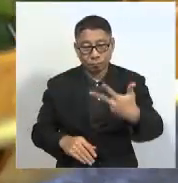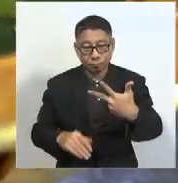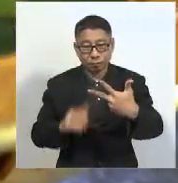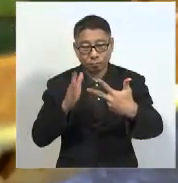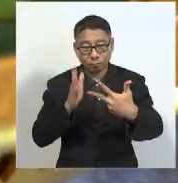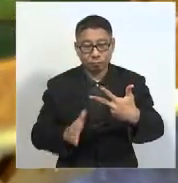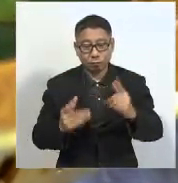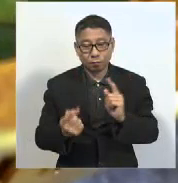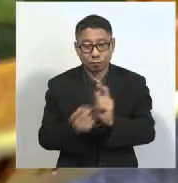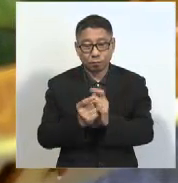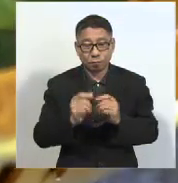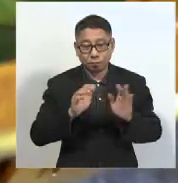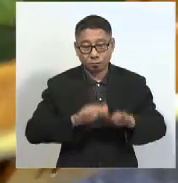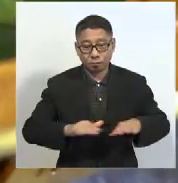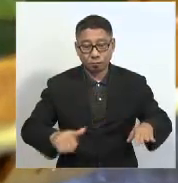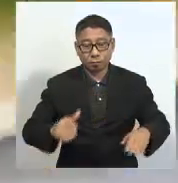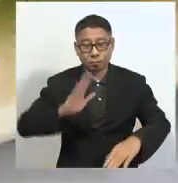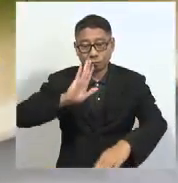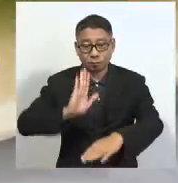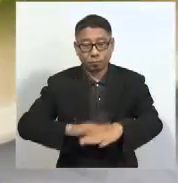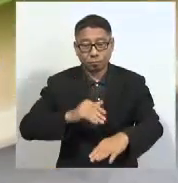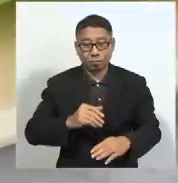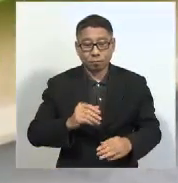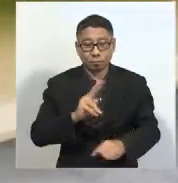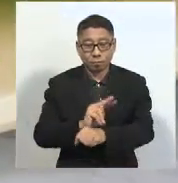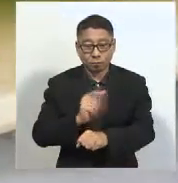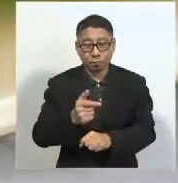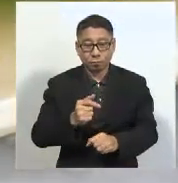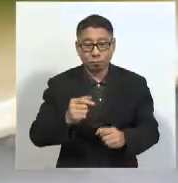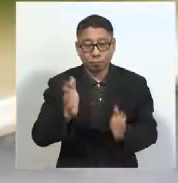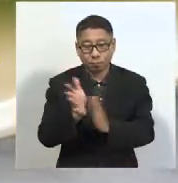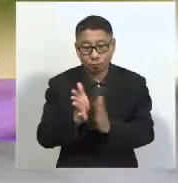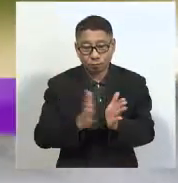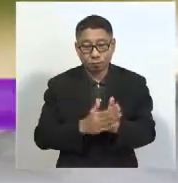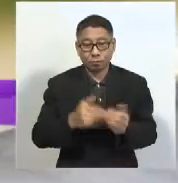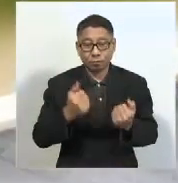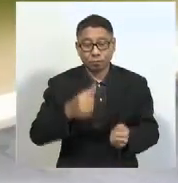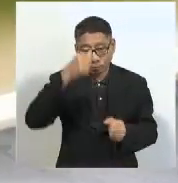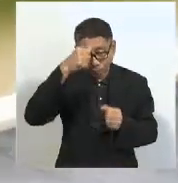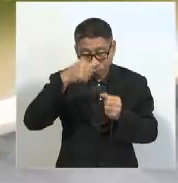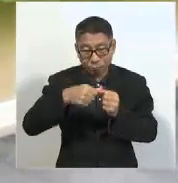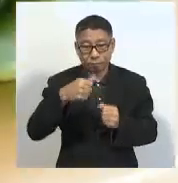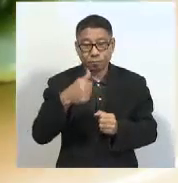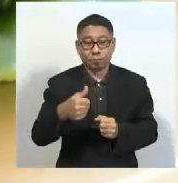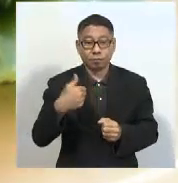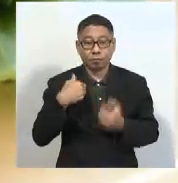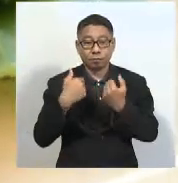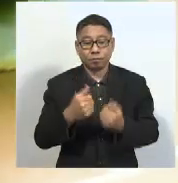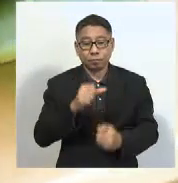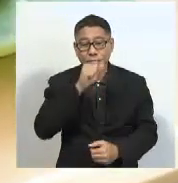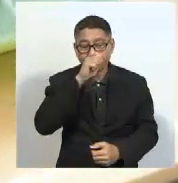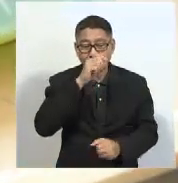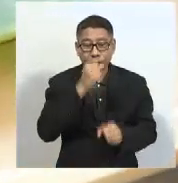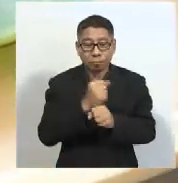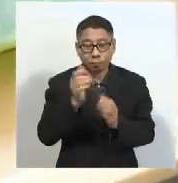นพบว่าน้องๆสามารถมีความสามารถเกี่ยวกับงานทางด้านหัตถกรรมแล้วมีความจำที่ดีด้วยก็เลยลองให้ทำ